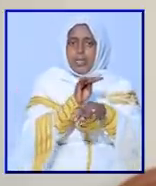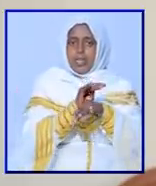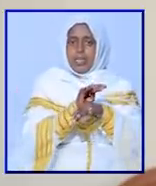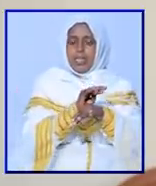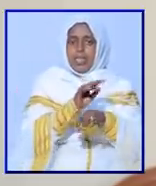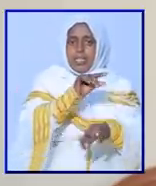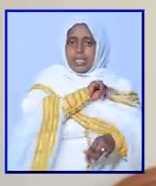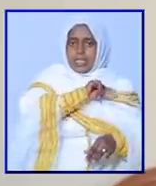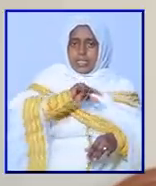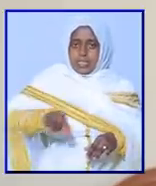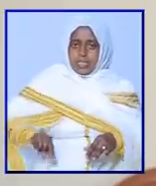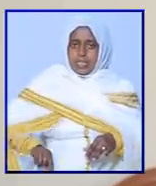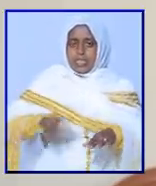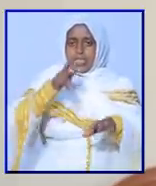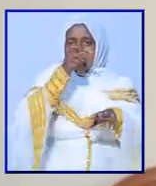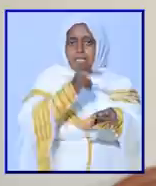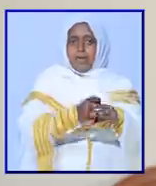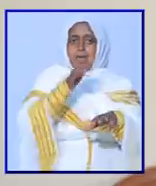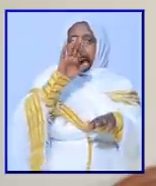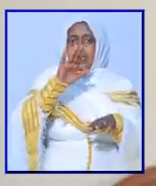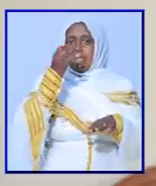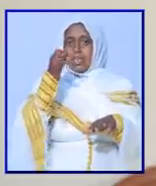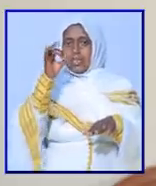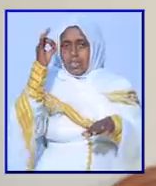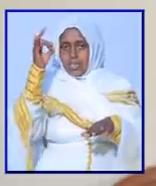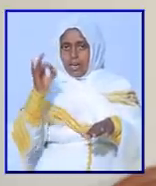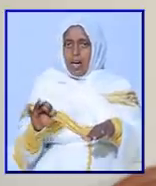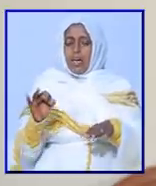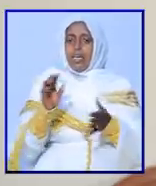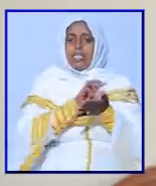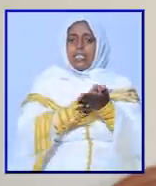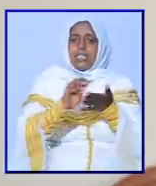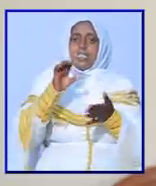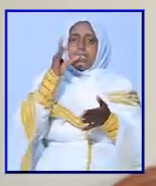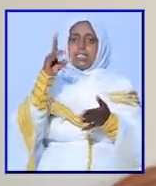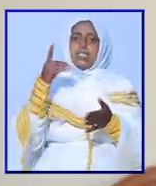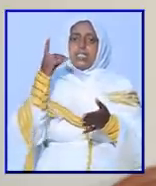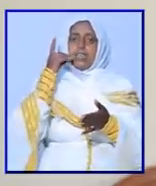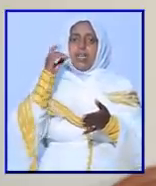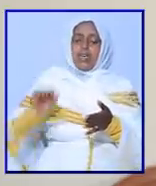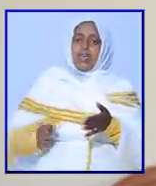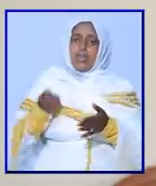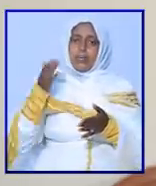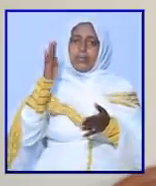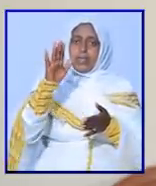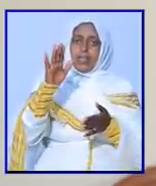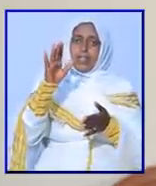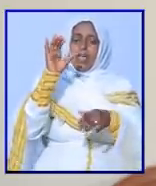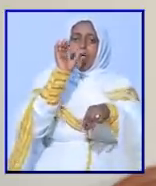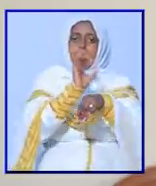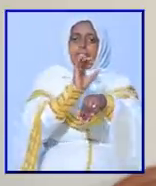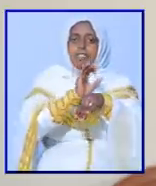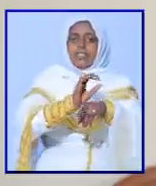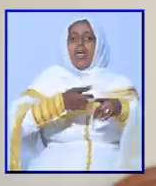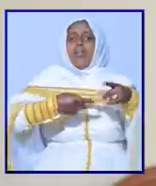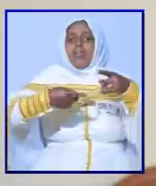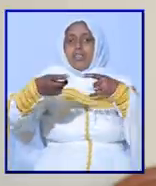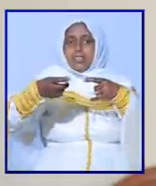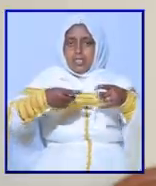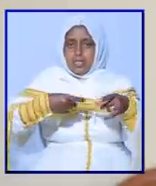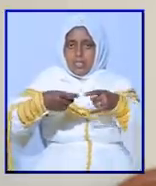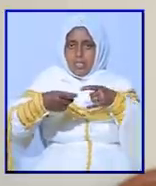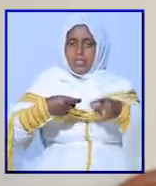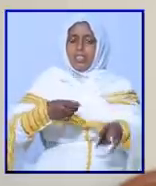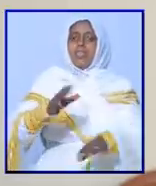የመንበረ ንግስት ደብረ ገሊላ ቅድስት ኪዳነ ምሕረት ቤተ ክርስቲያን